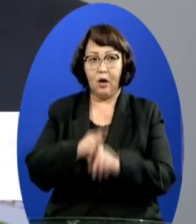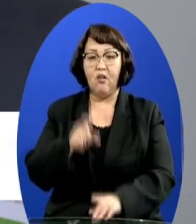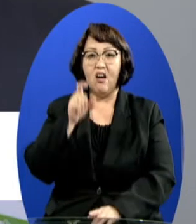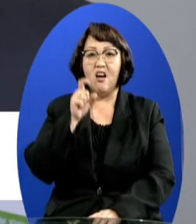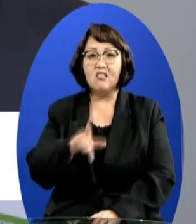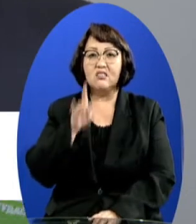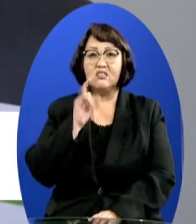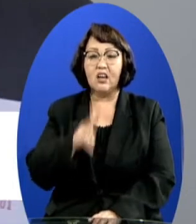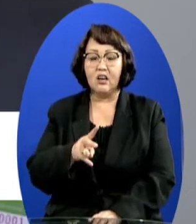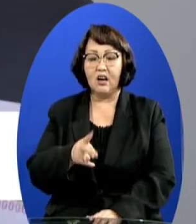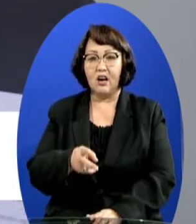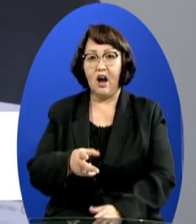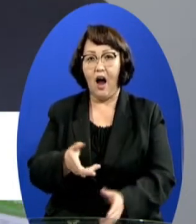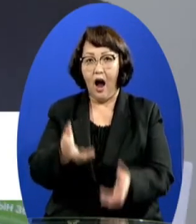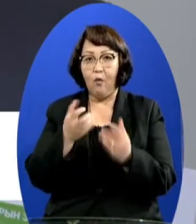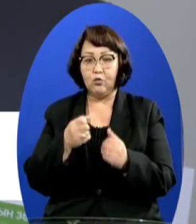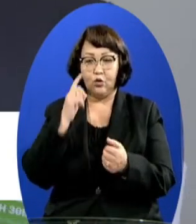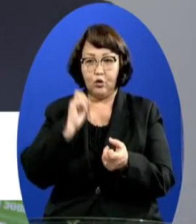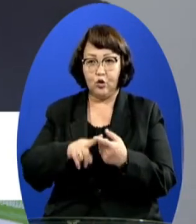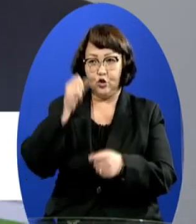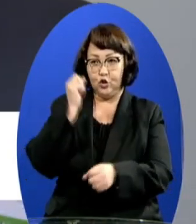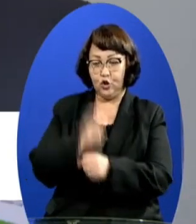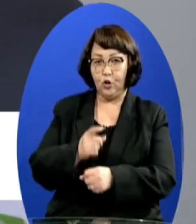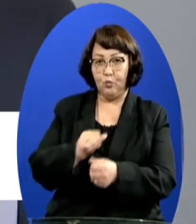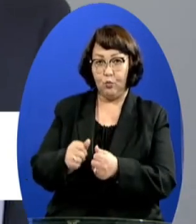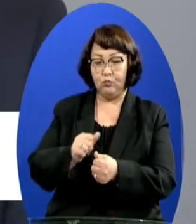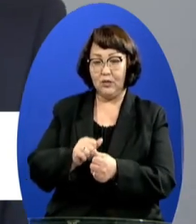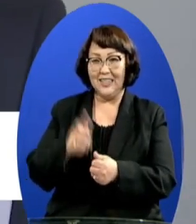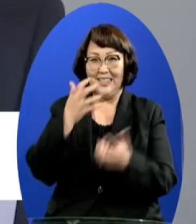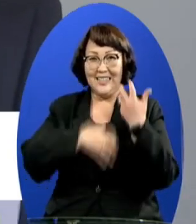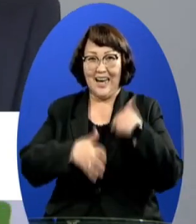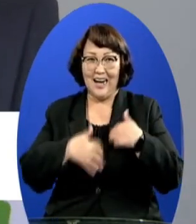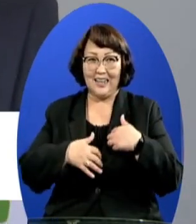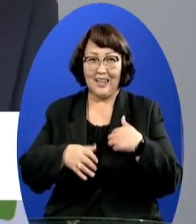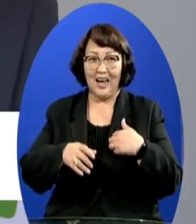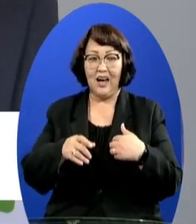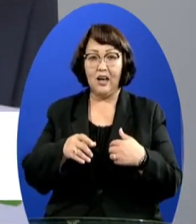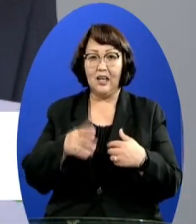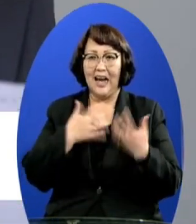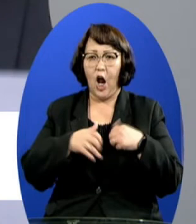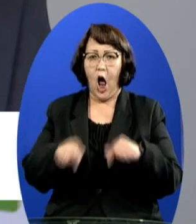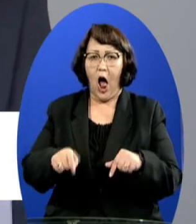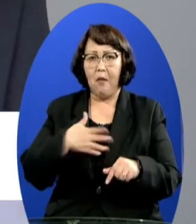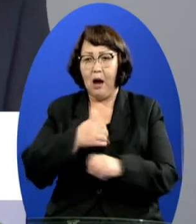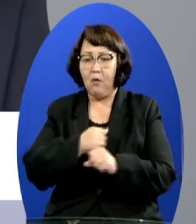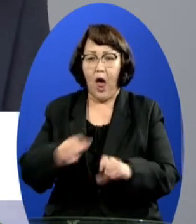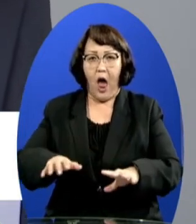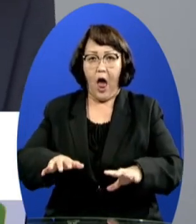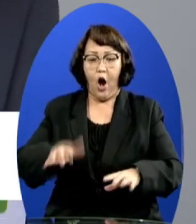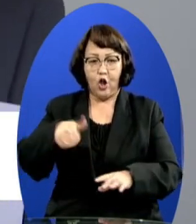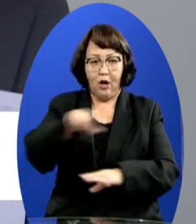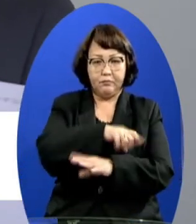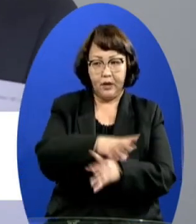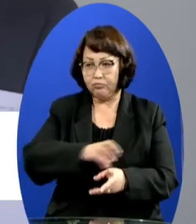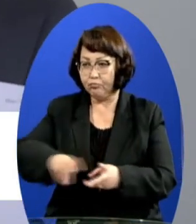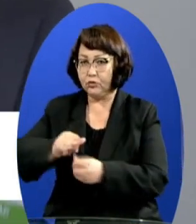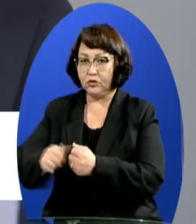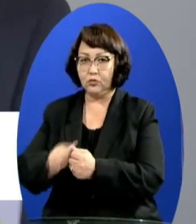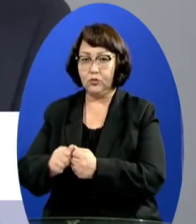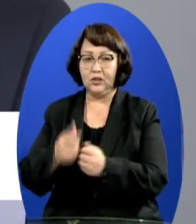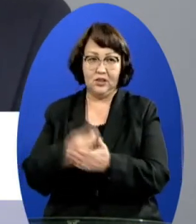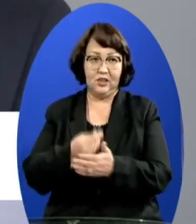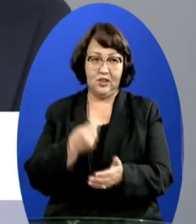улсуудын нэг зориулсан мөнгө маань нэг яаралтай журмаар эрхтэн шилжүүлэн суулгах эмчилгээнд зарцуулагдаад байгаа учраас заа яг та